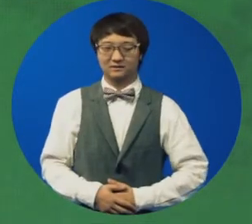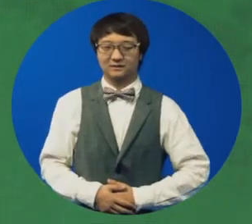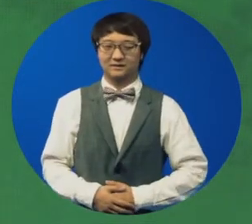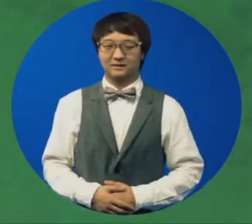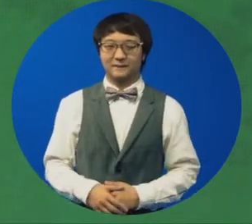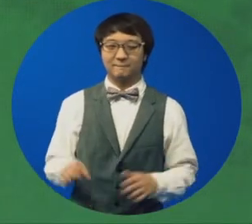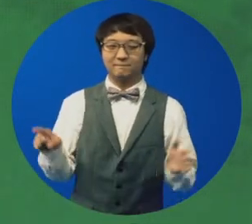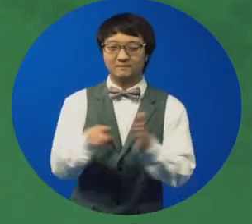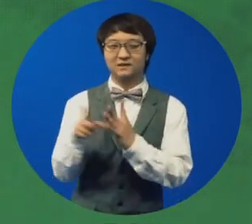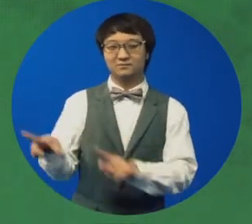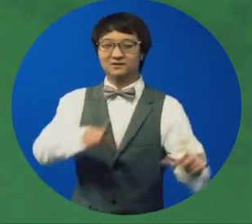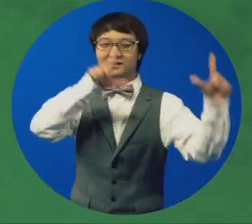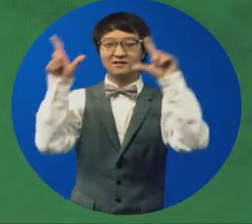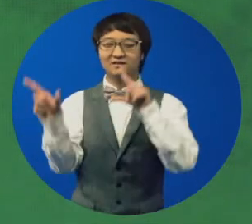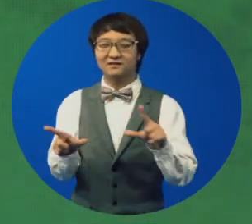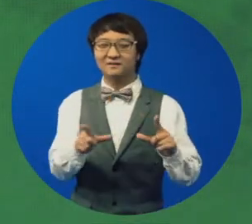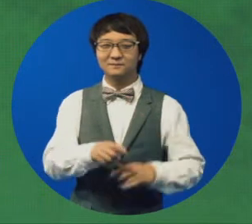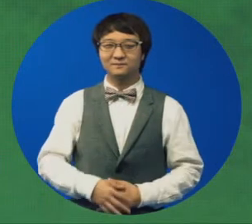믿음으로 살아야 합니다.